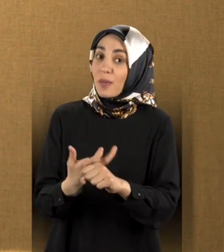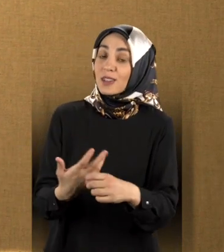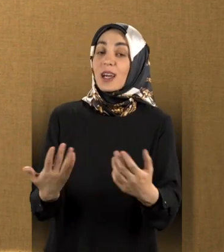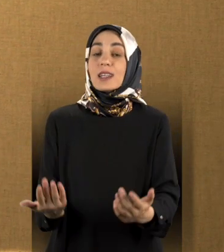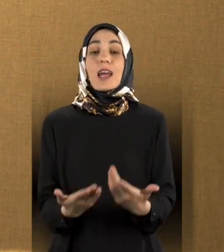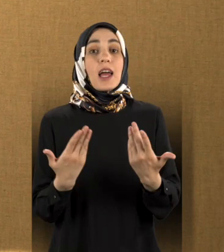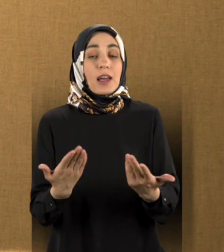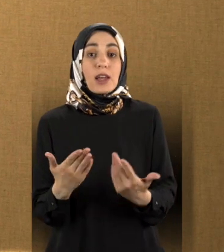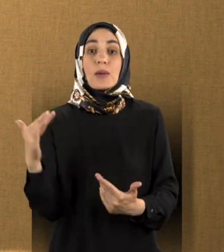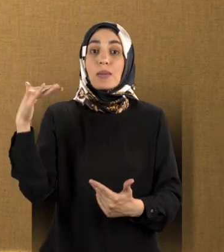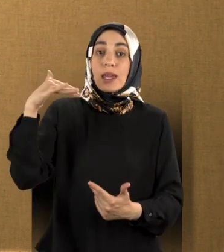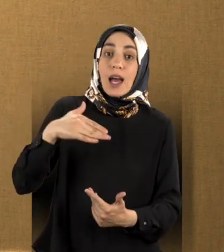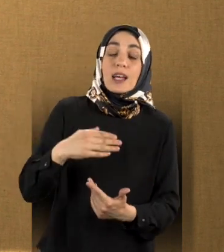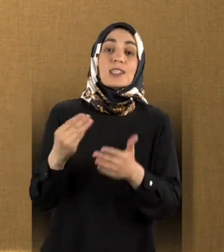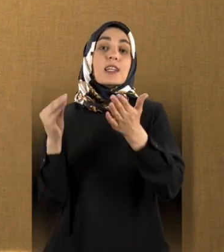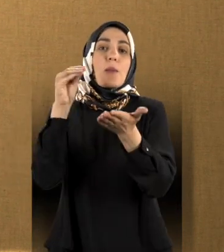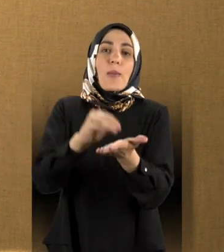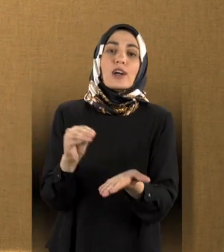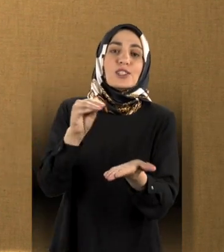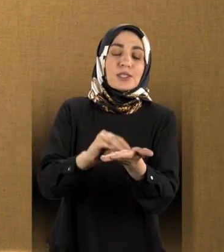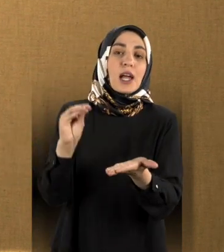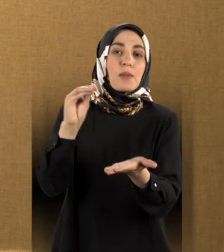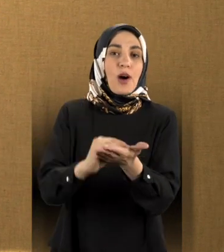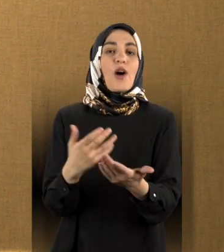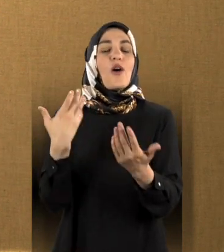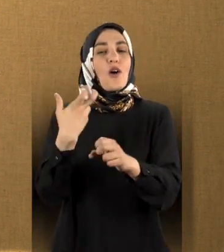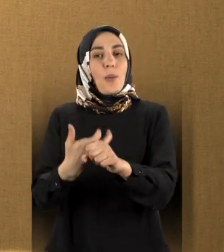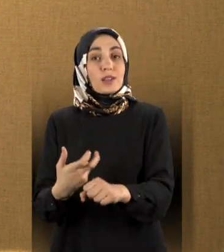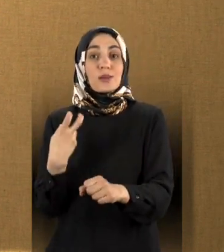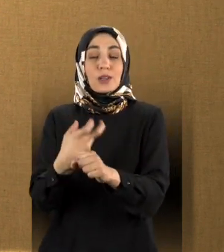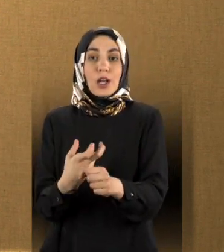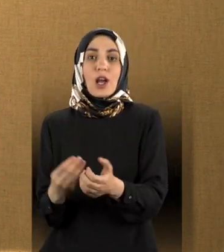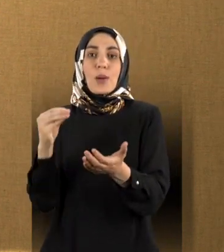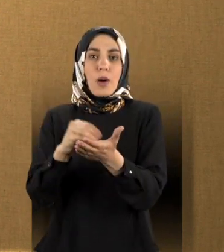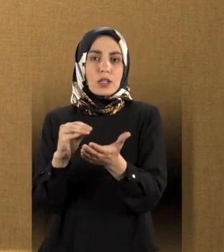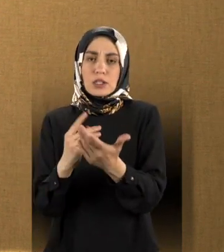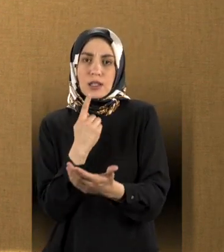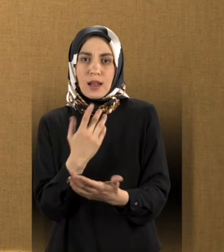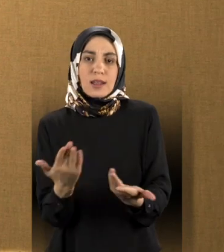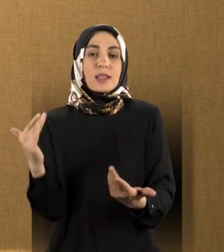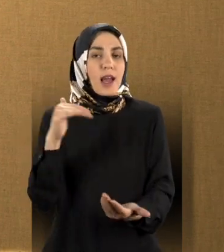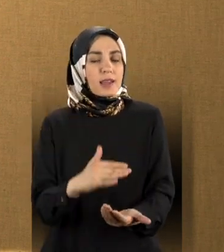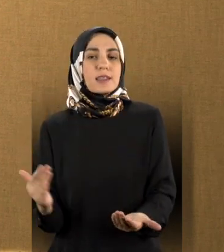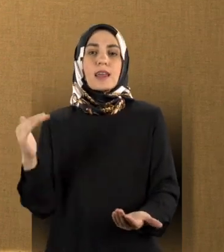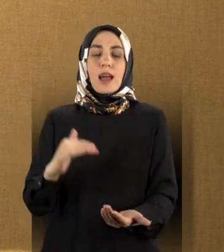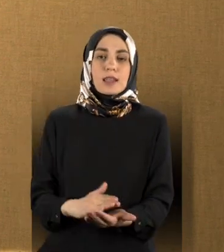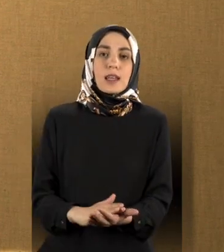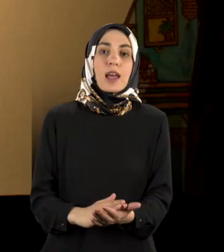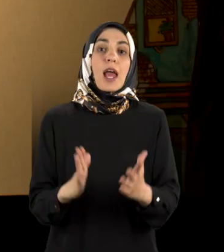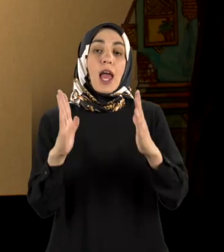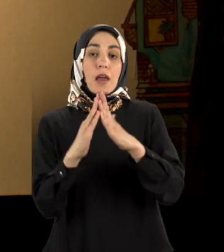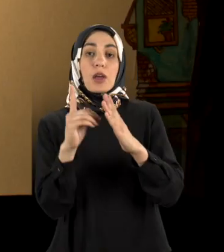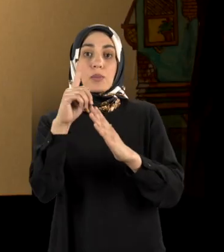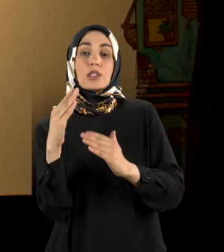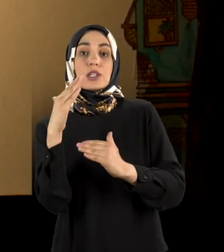maşallah maşallah Efendim gelsin bahşişler Oh oh maşallah maşallah bahşişler geldi de